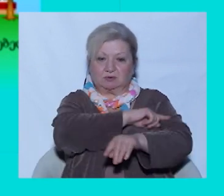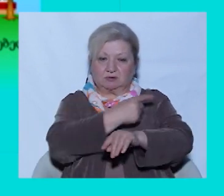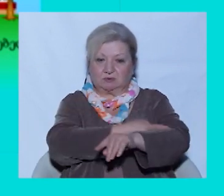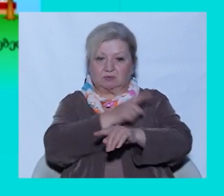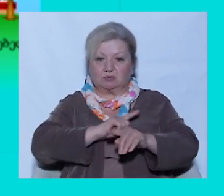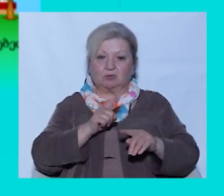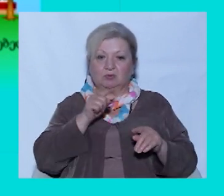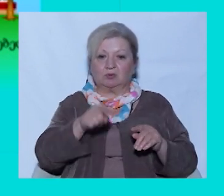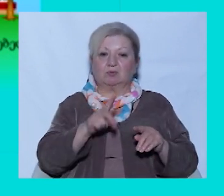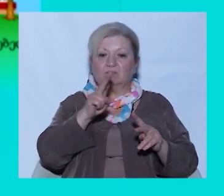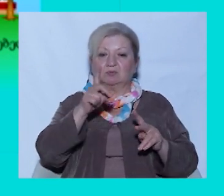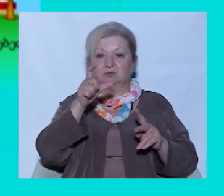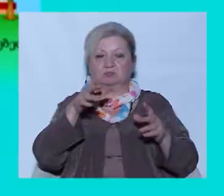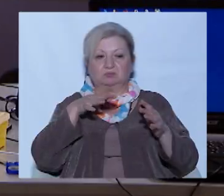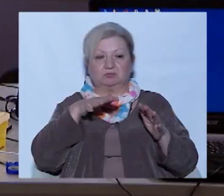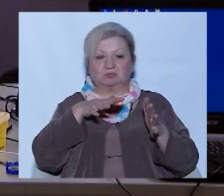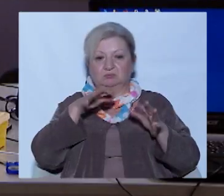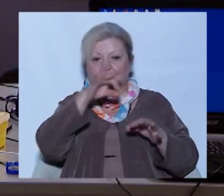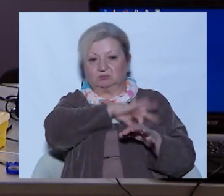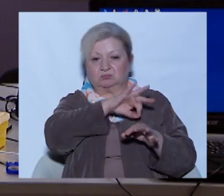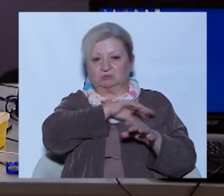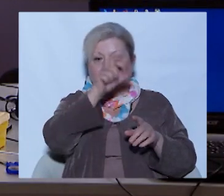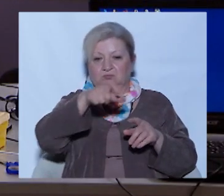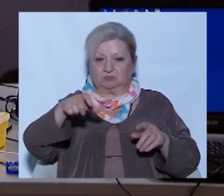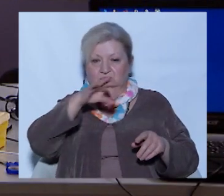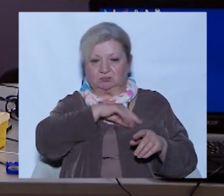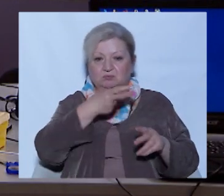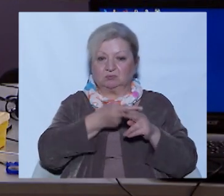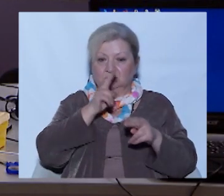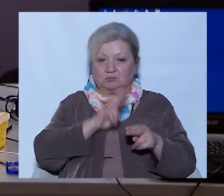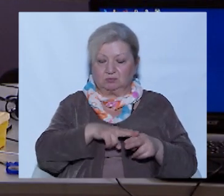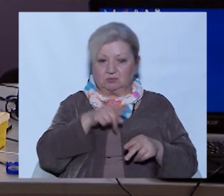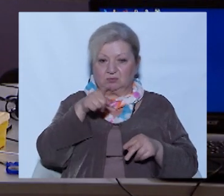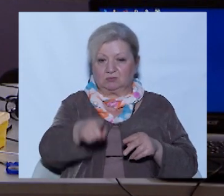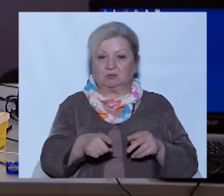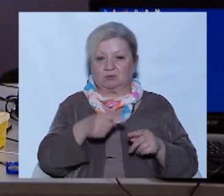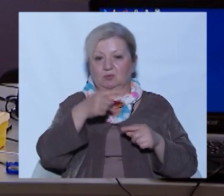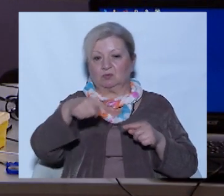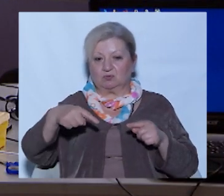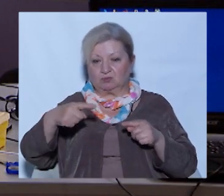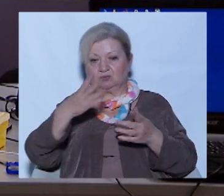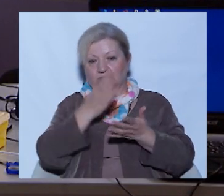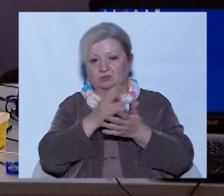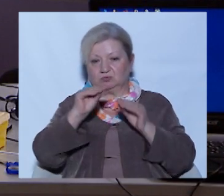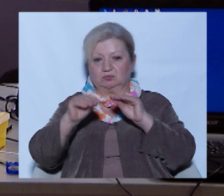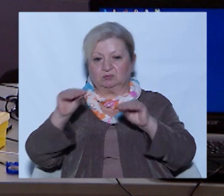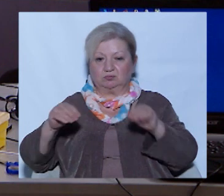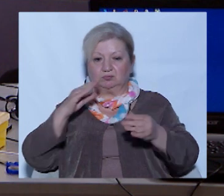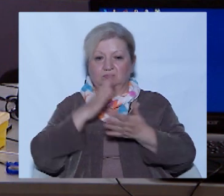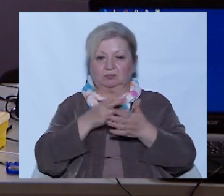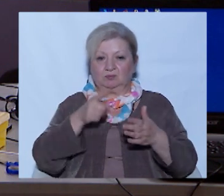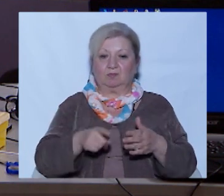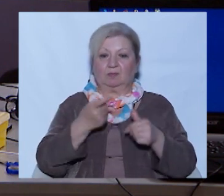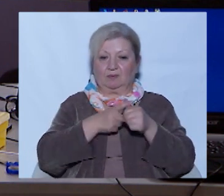რომ მოხმარებლამდე მივიტანოთ. მაშას ადამე ყველა აი ამ შუალედურ ნაწილებში აყენია ის